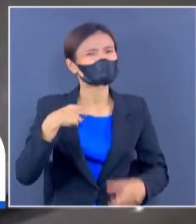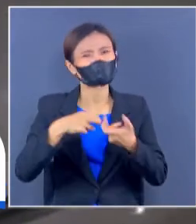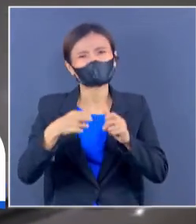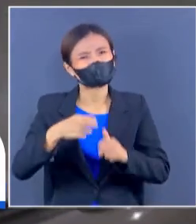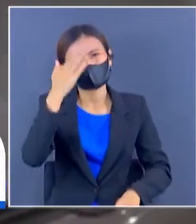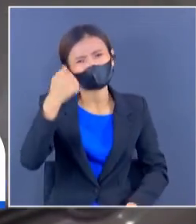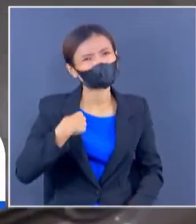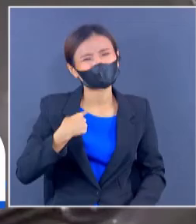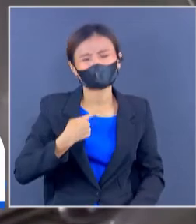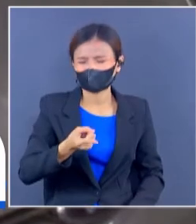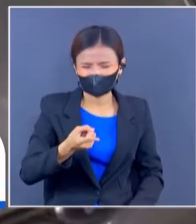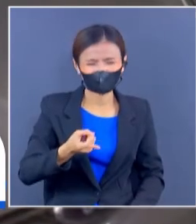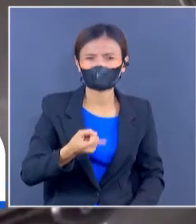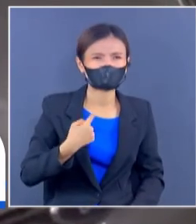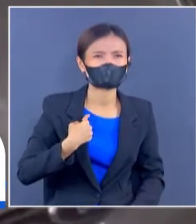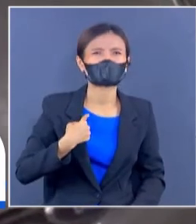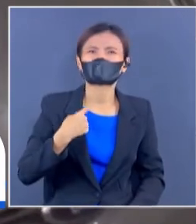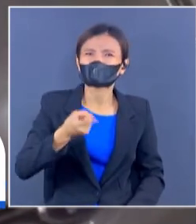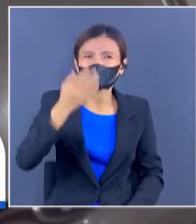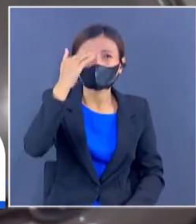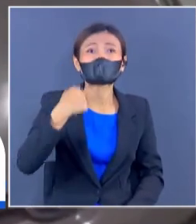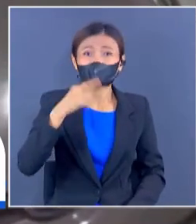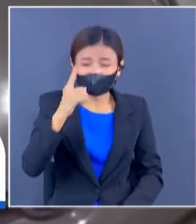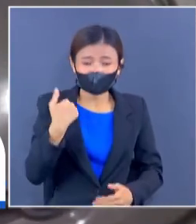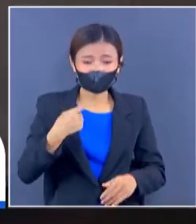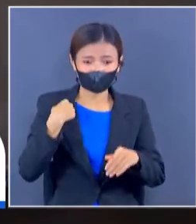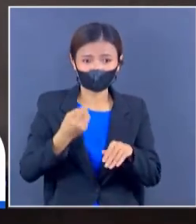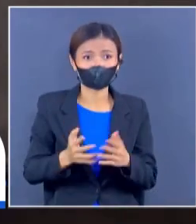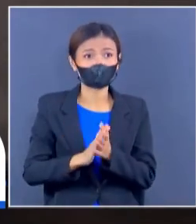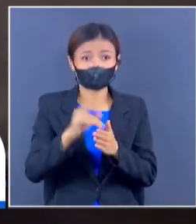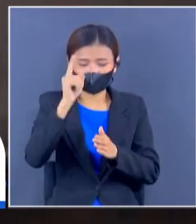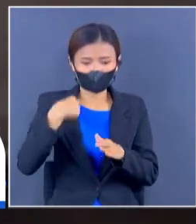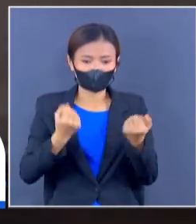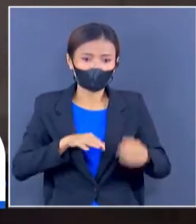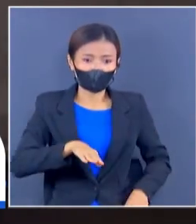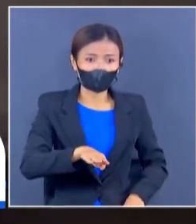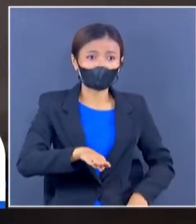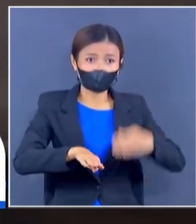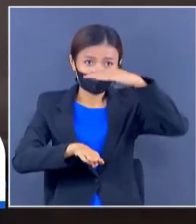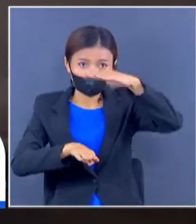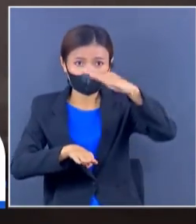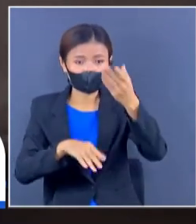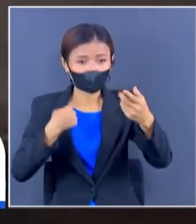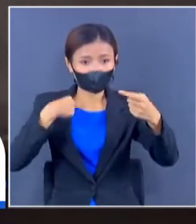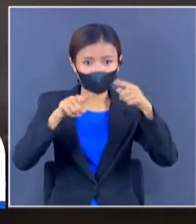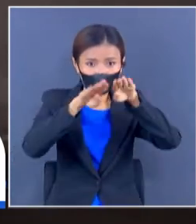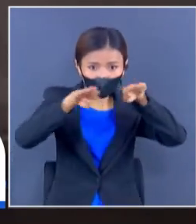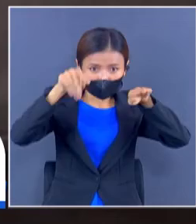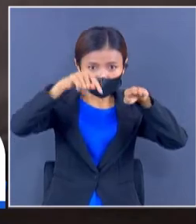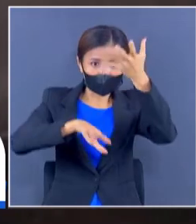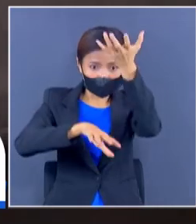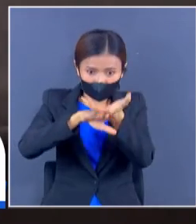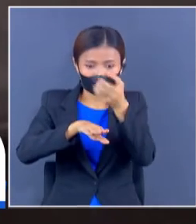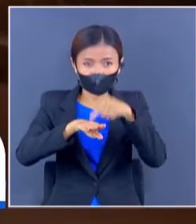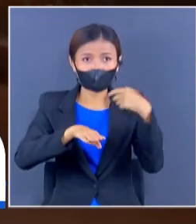ายังมีน้ำขังในถุงผ้าใบด้านบนสายงานก่อสร้างหลงเหลืออยู่อีกนะฮะหลังจากที่แจ้งความแล้วคู่กรณีซึ่งเป็นตัว